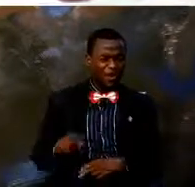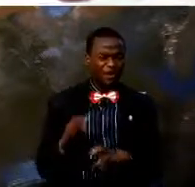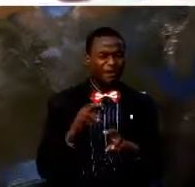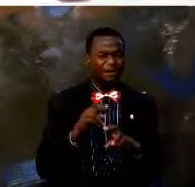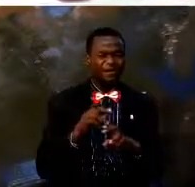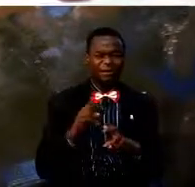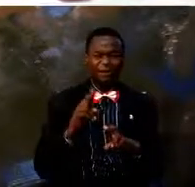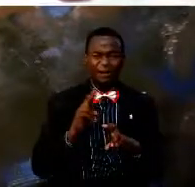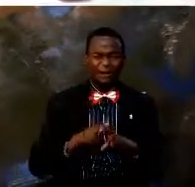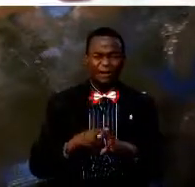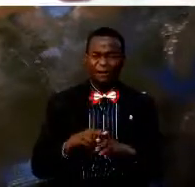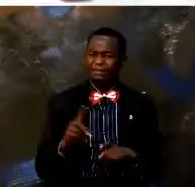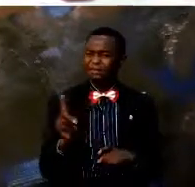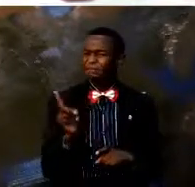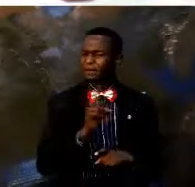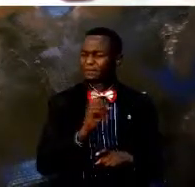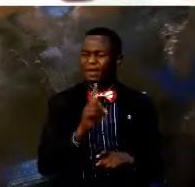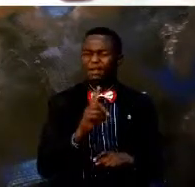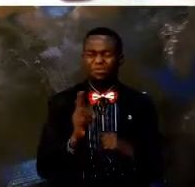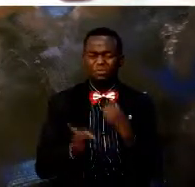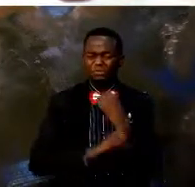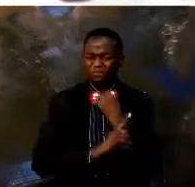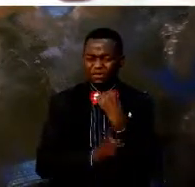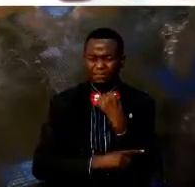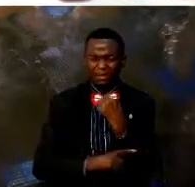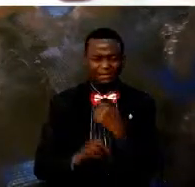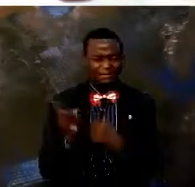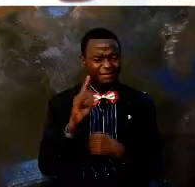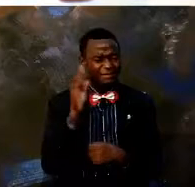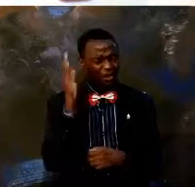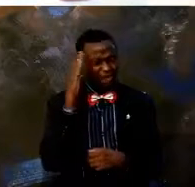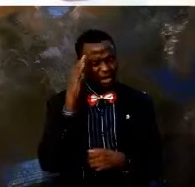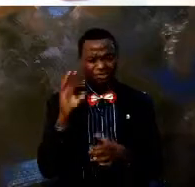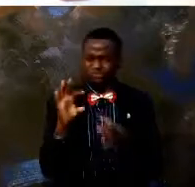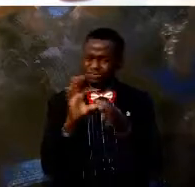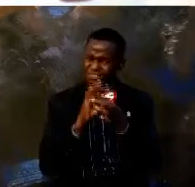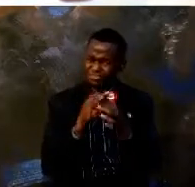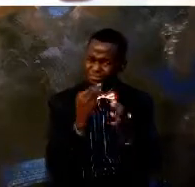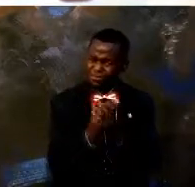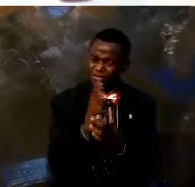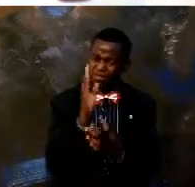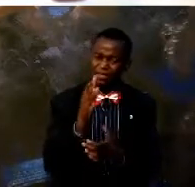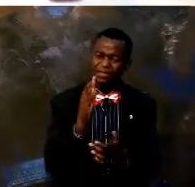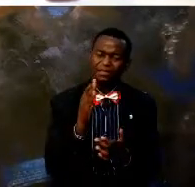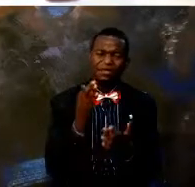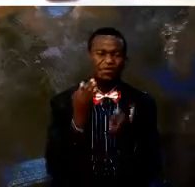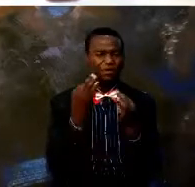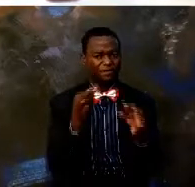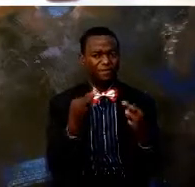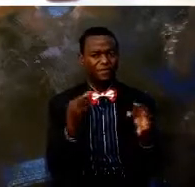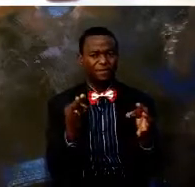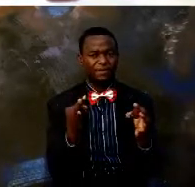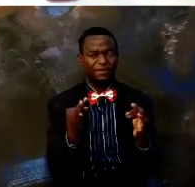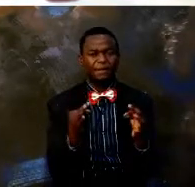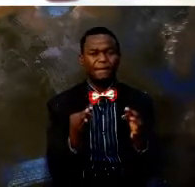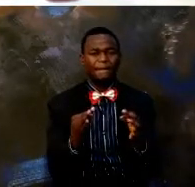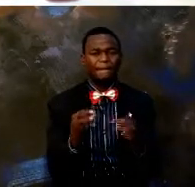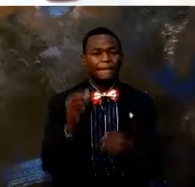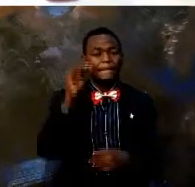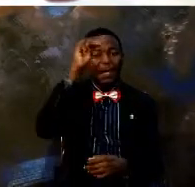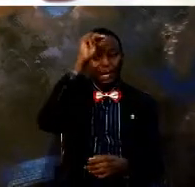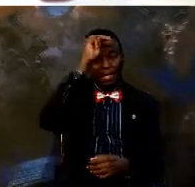huyu dada mimi hapana, ni mjamzito na sijawahi kushiriki naye. Sio yeye tu aliyekataa. Mariamu